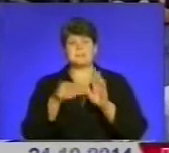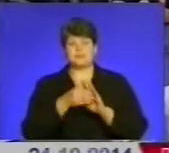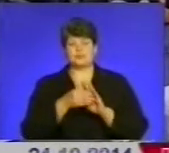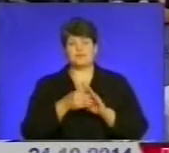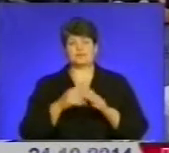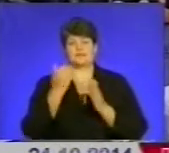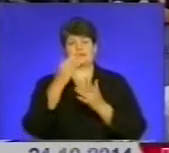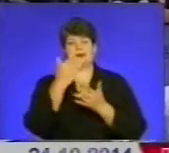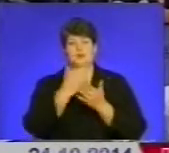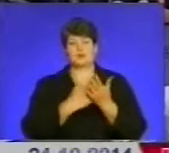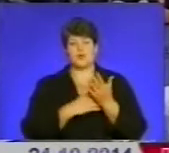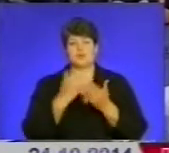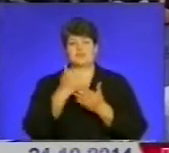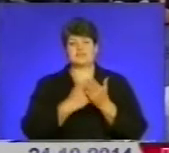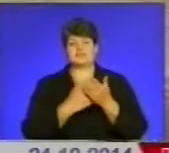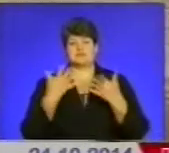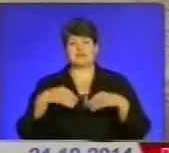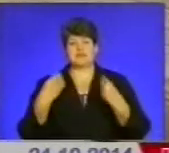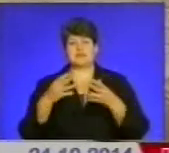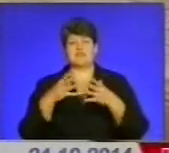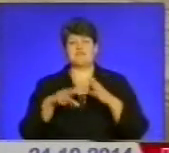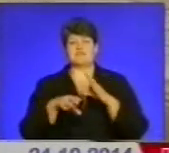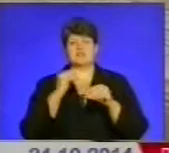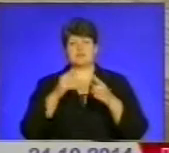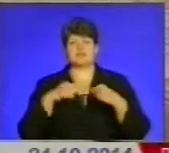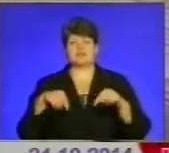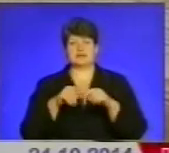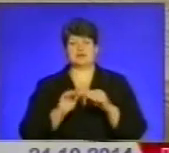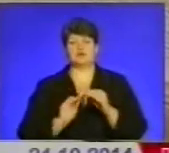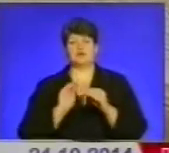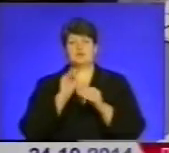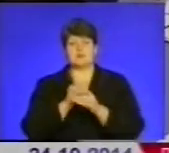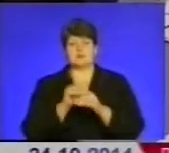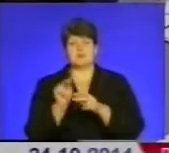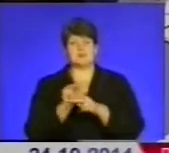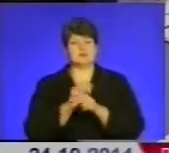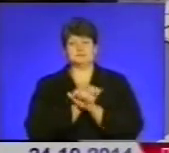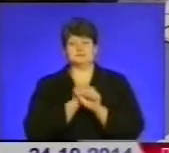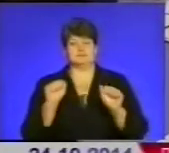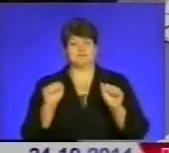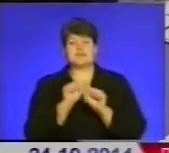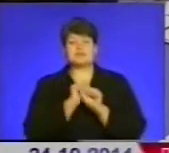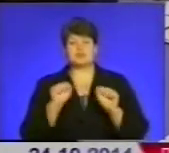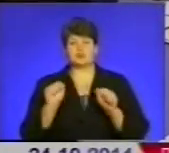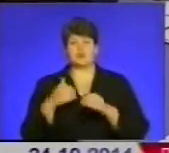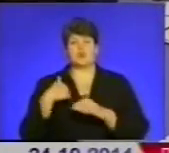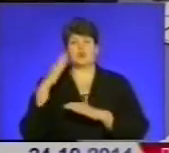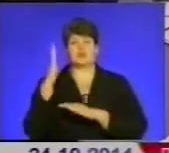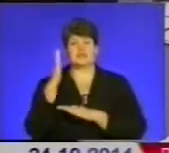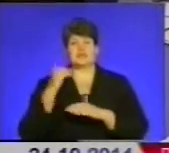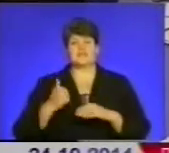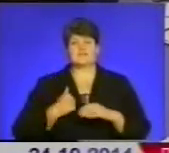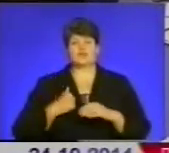виборців сьогодні передали на виборчі дільниці, тому внести поправки до них вже неможливо. Не зможуть проголосувати військові у